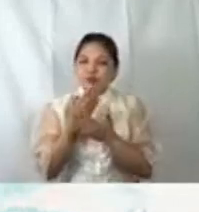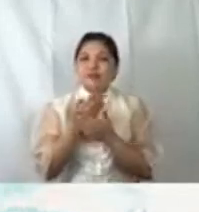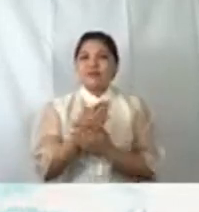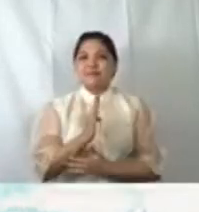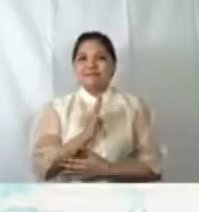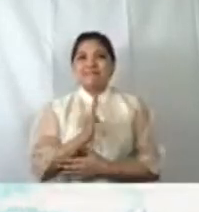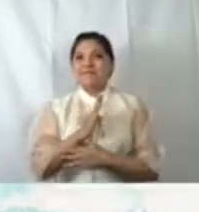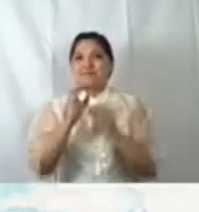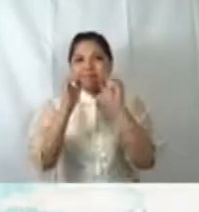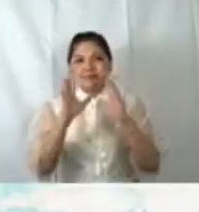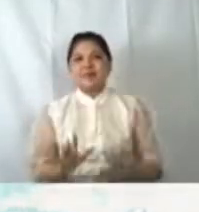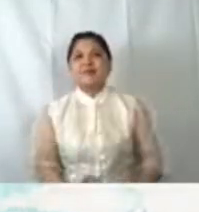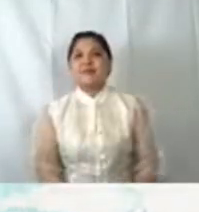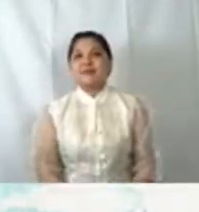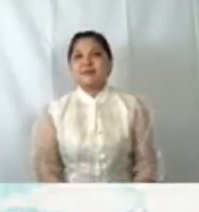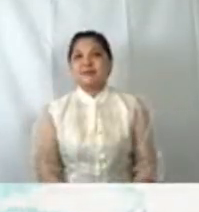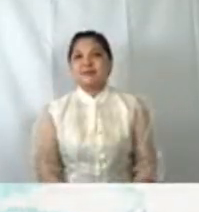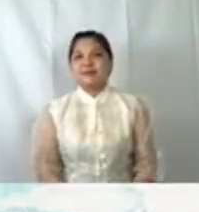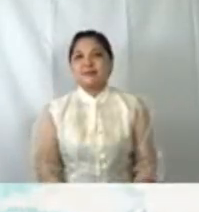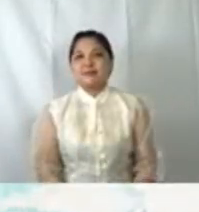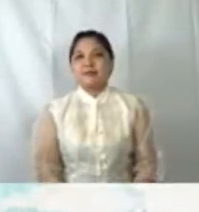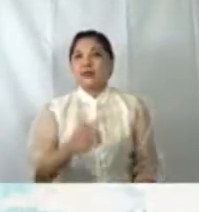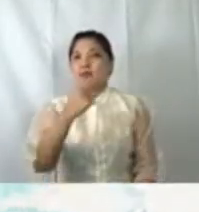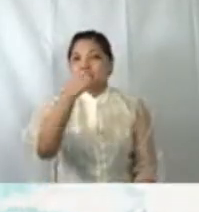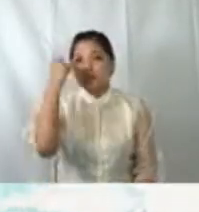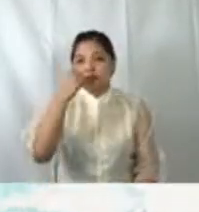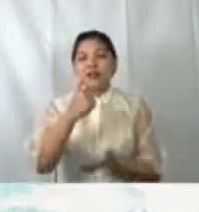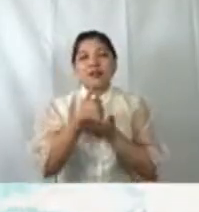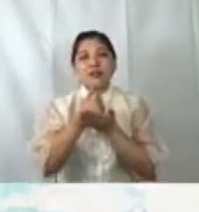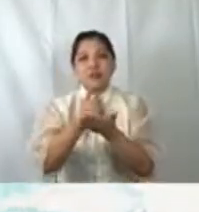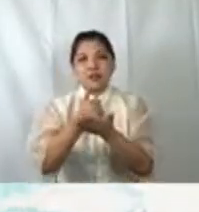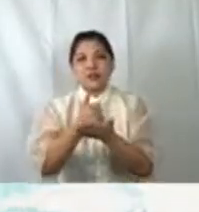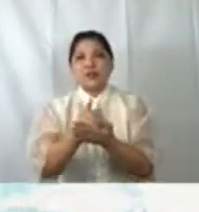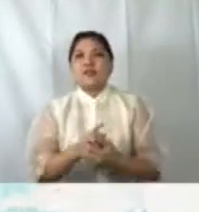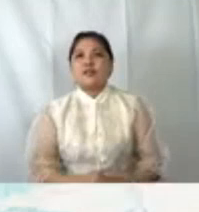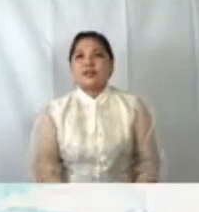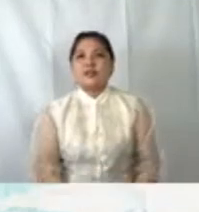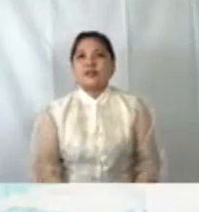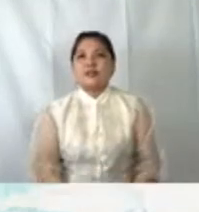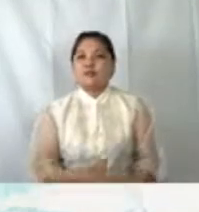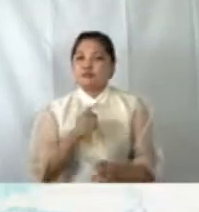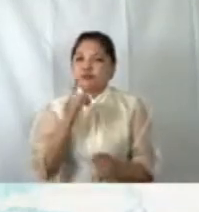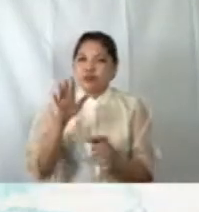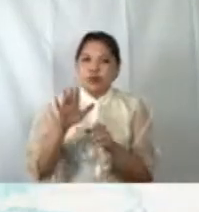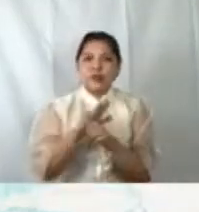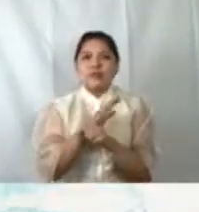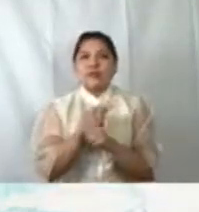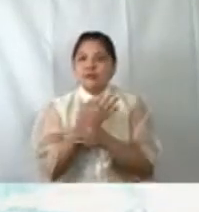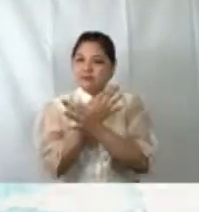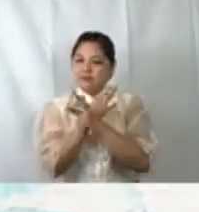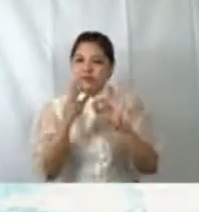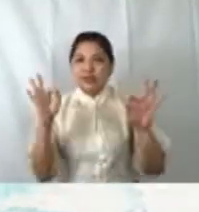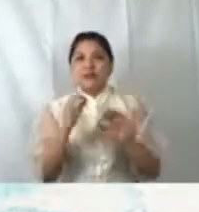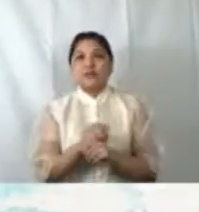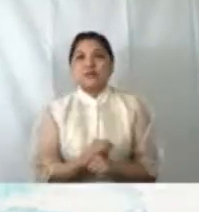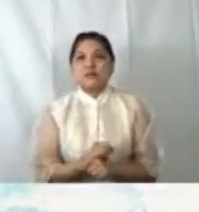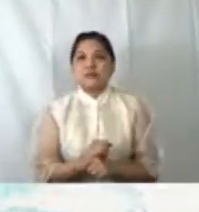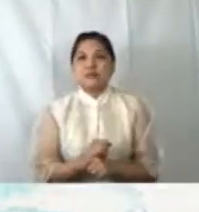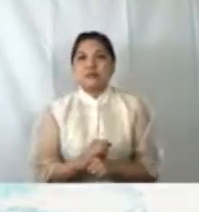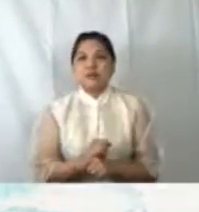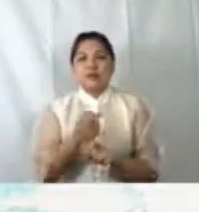maging dahil nakakatulong tayo sa ganap na kaginhawaan at pagkalaya natin mula sa